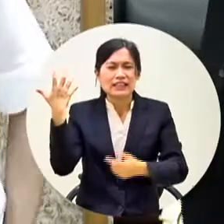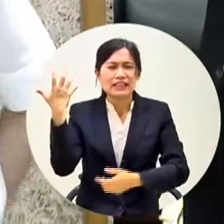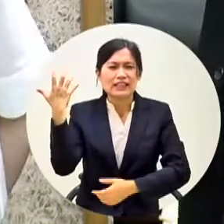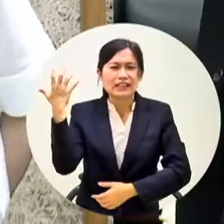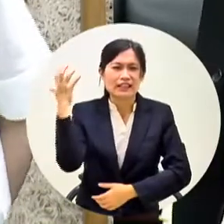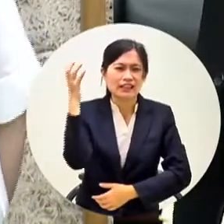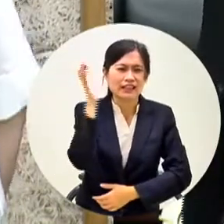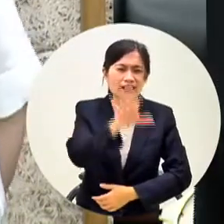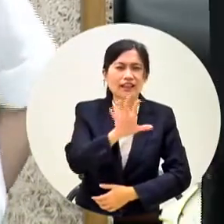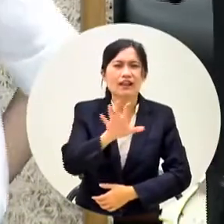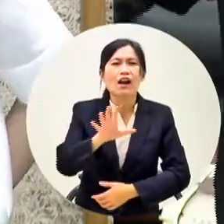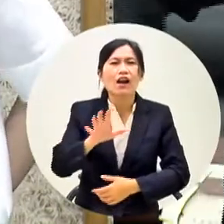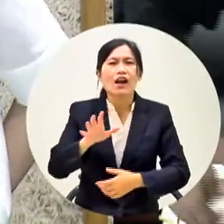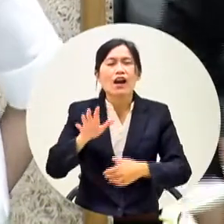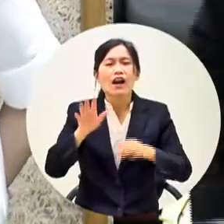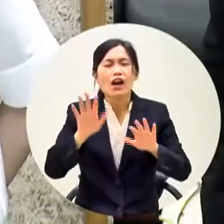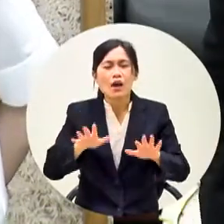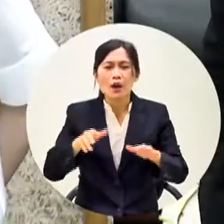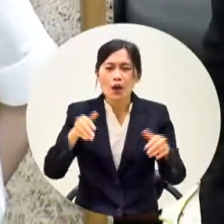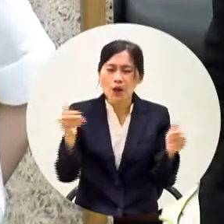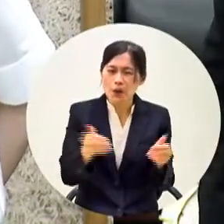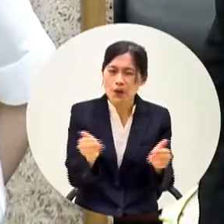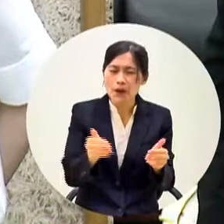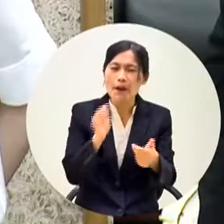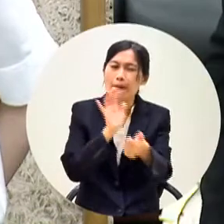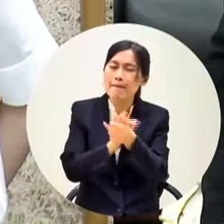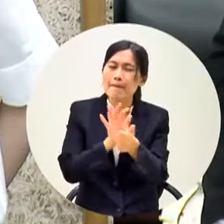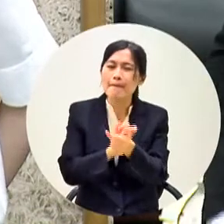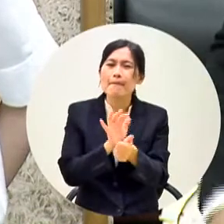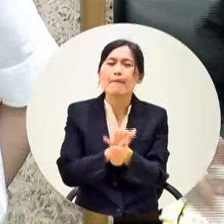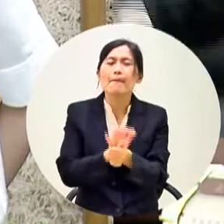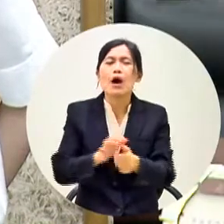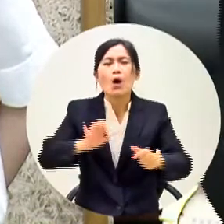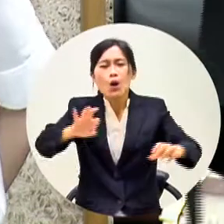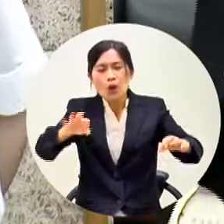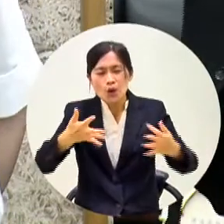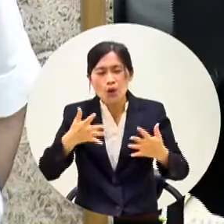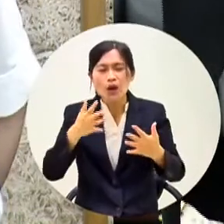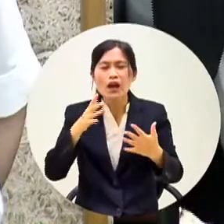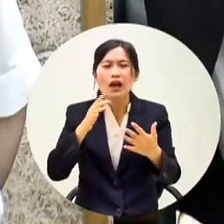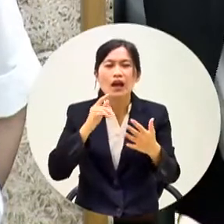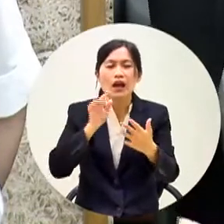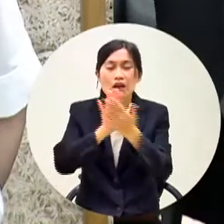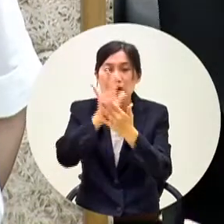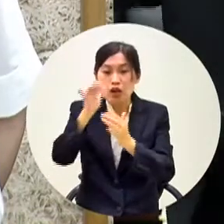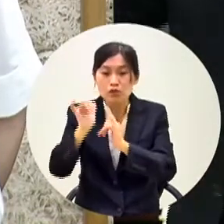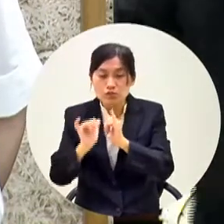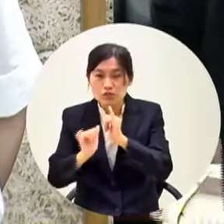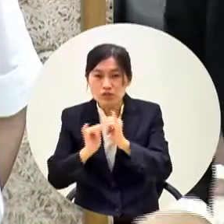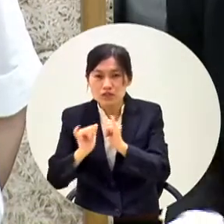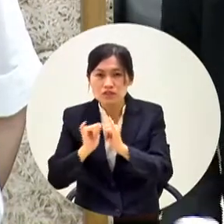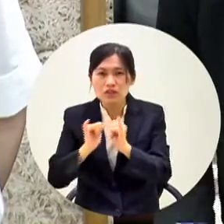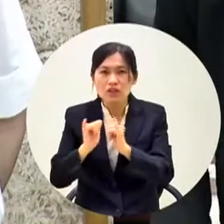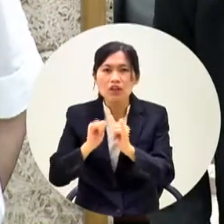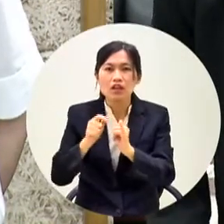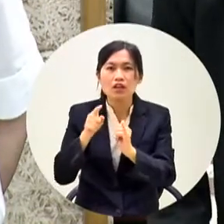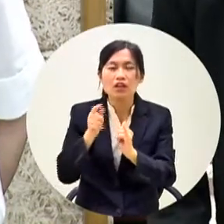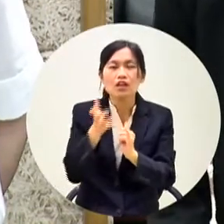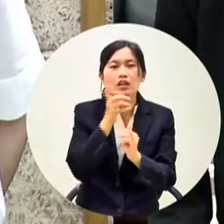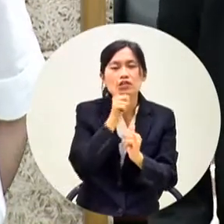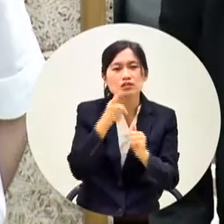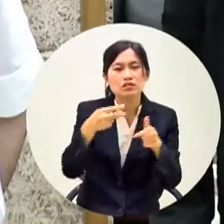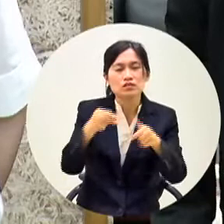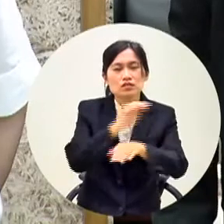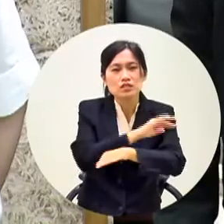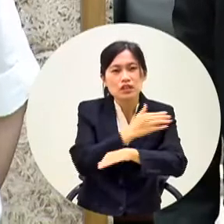音湖开发了好，啊，让民众会当，哦，有机未来，伊这嘛是伫，按我头仔讲，按林务的产业园区的边啊